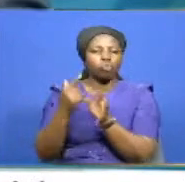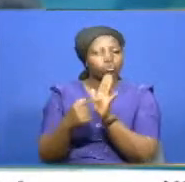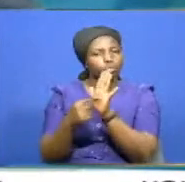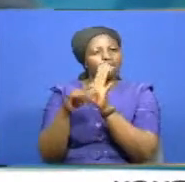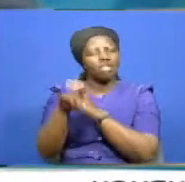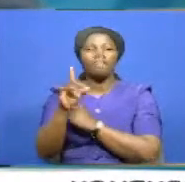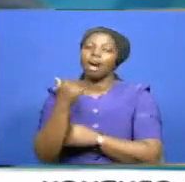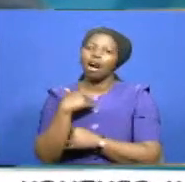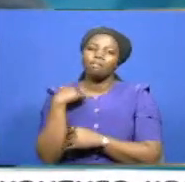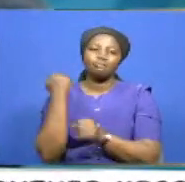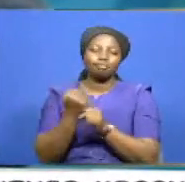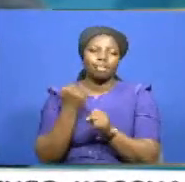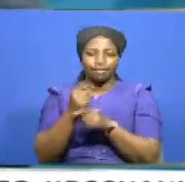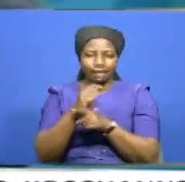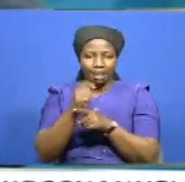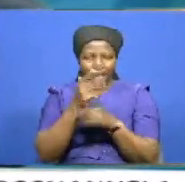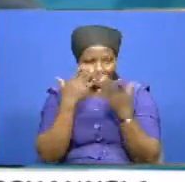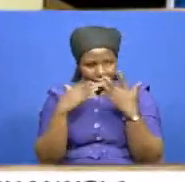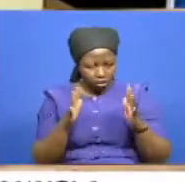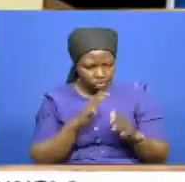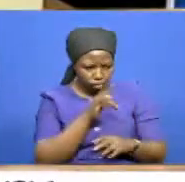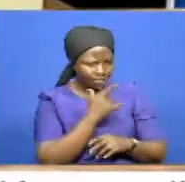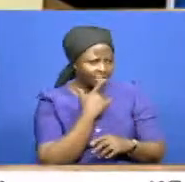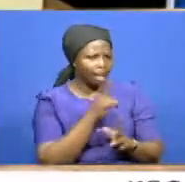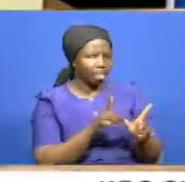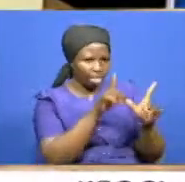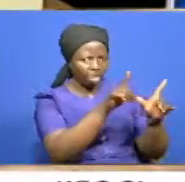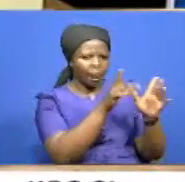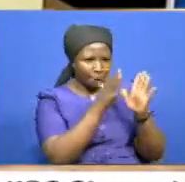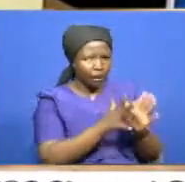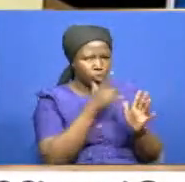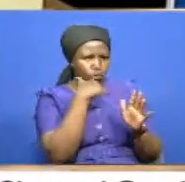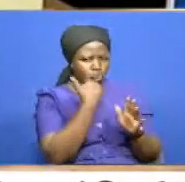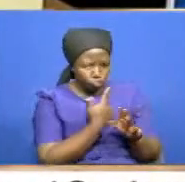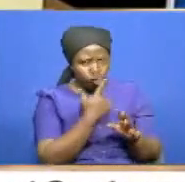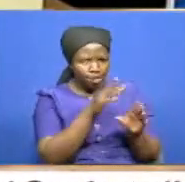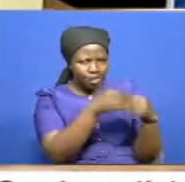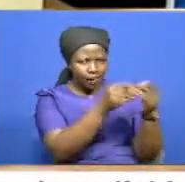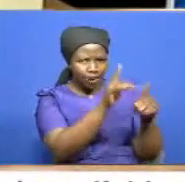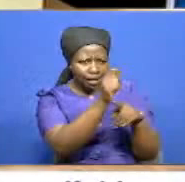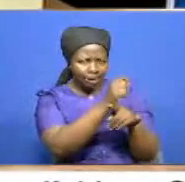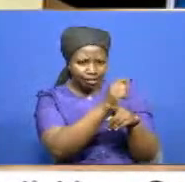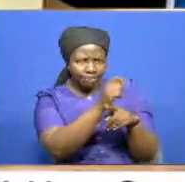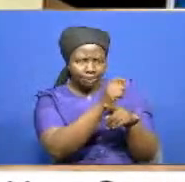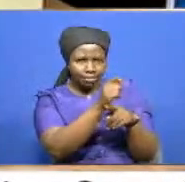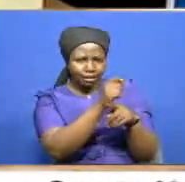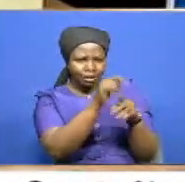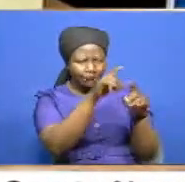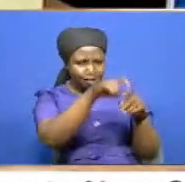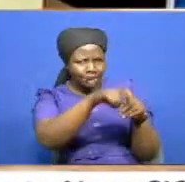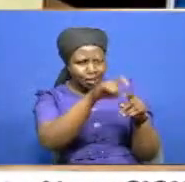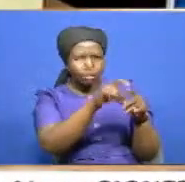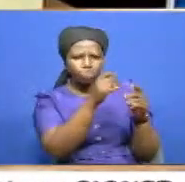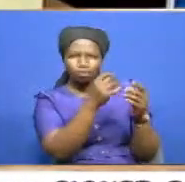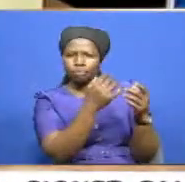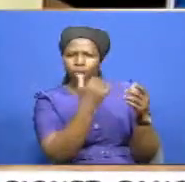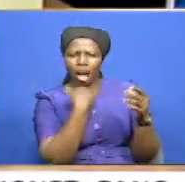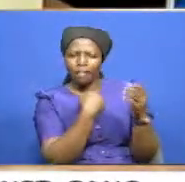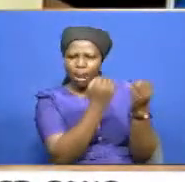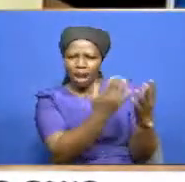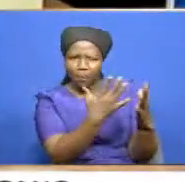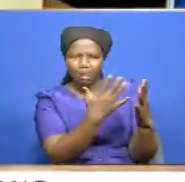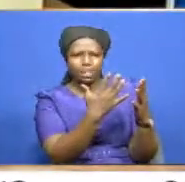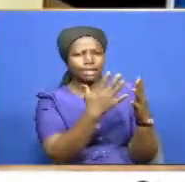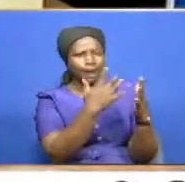kazi. Umesema vyeti. Je, mtu anayepewa certificate hiyo, yes, anahitajika kuwa na alama gani ndio labda aweze kujiunga na